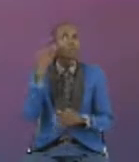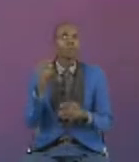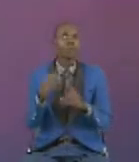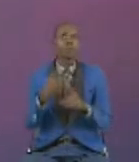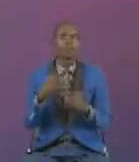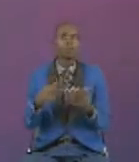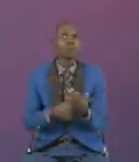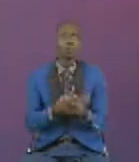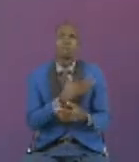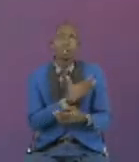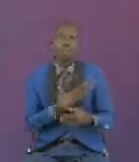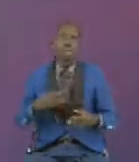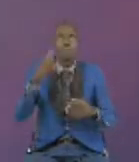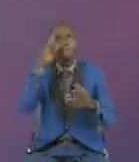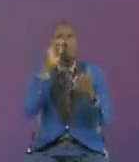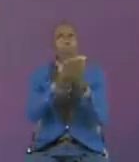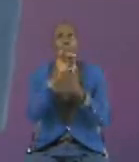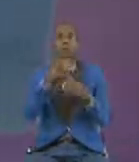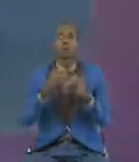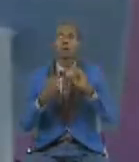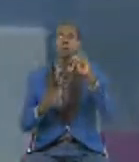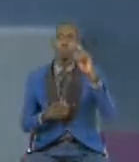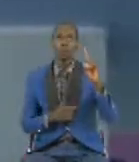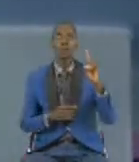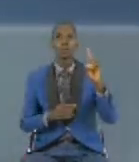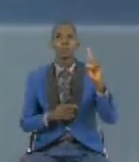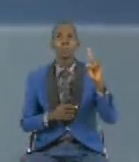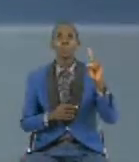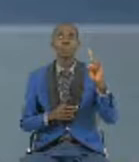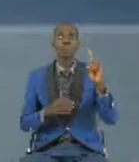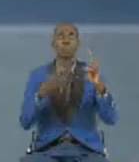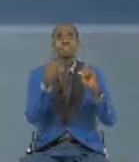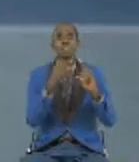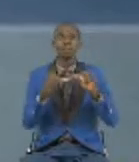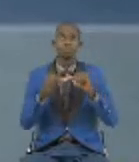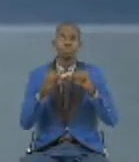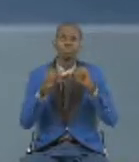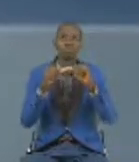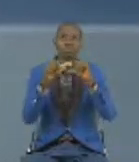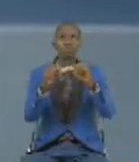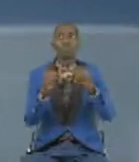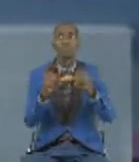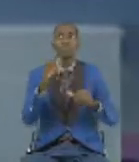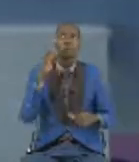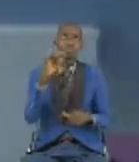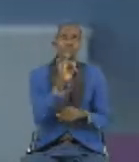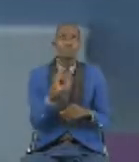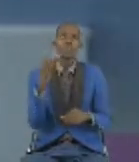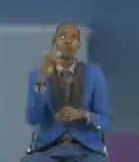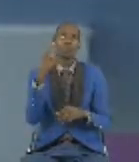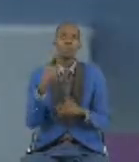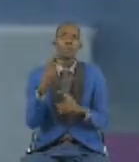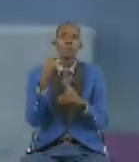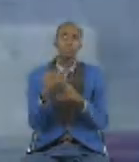Entendissent la parole de l'Évangile et qu'il crusse. Premièrement, donc, la prédication persistante de la parole